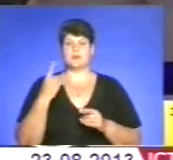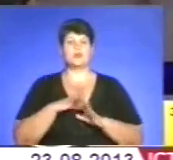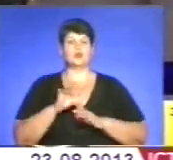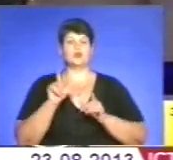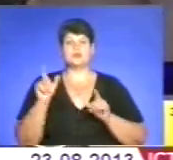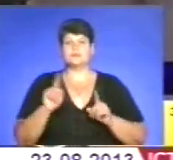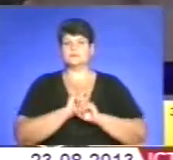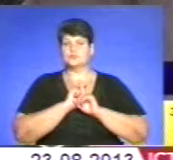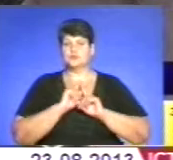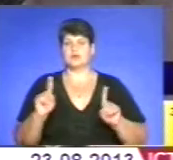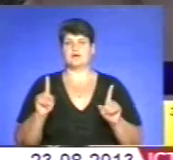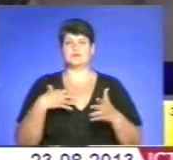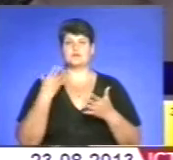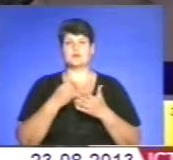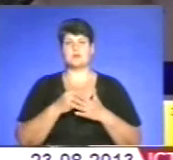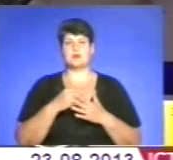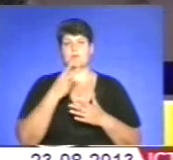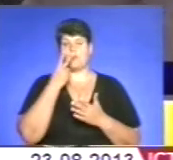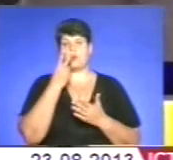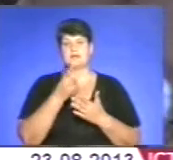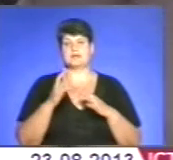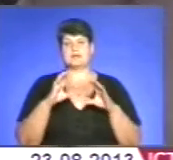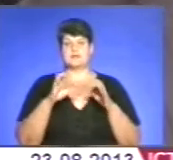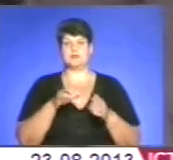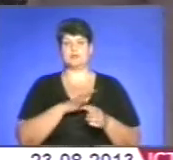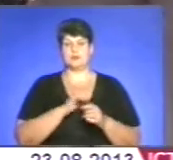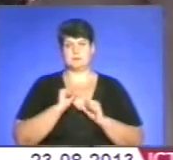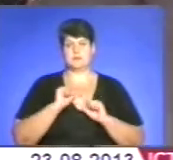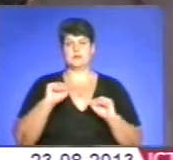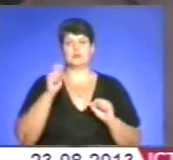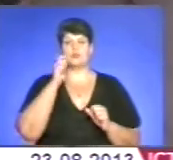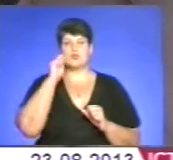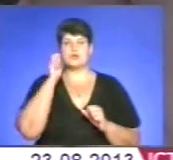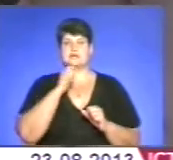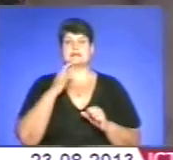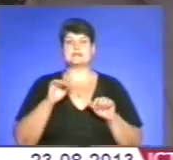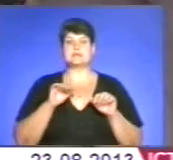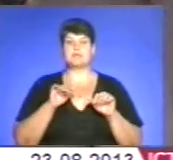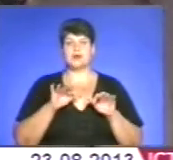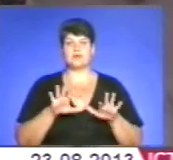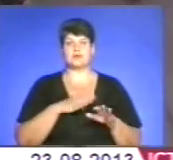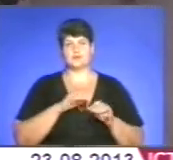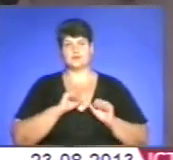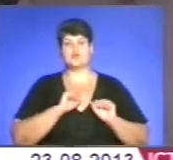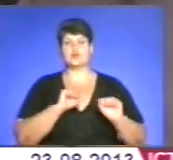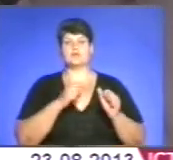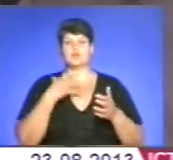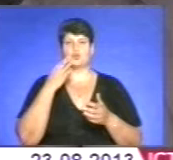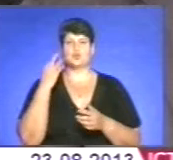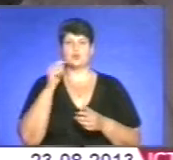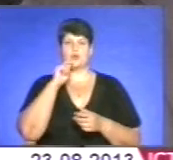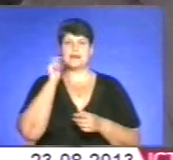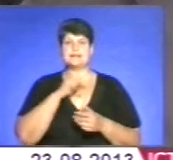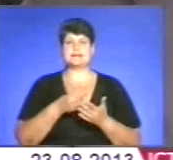унікальна, людина своїми поглядами на світ, людина, яка була патріотом української справи, яка відстоювала українські цінності. Я думаю,